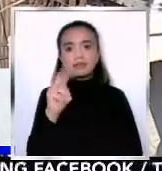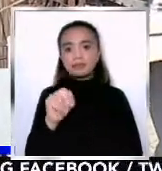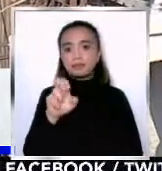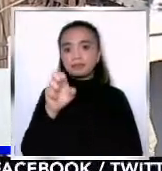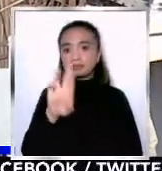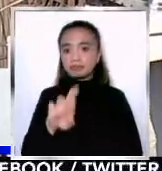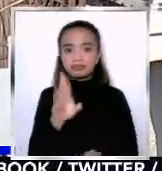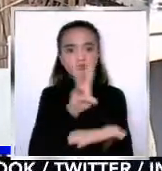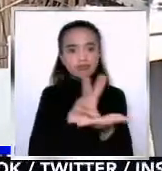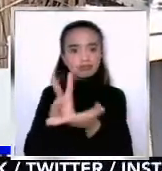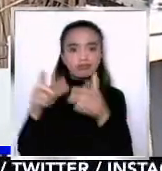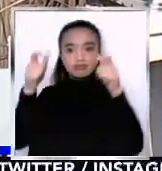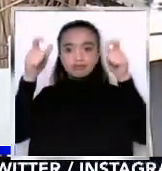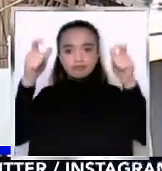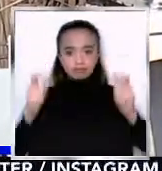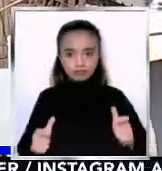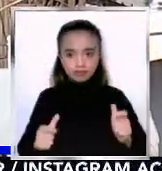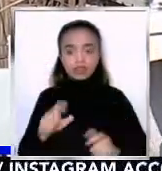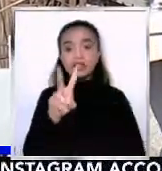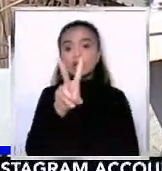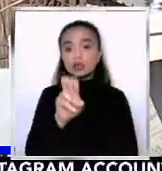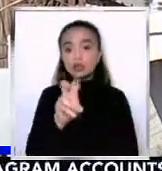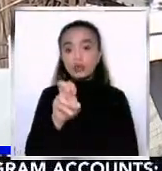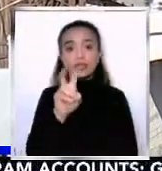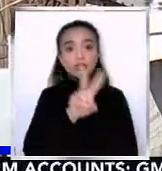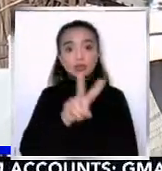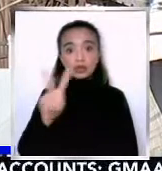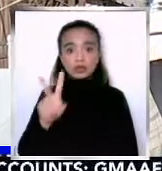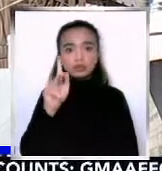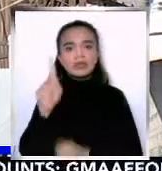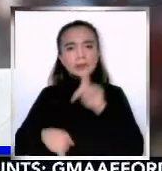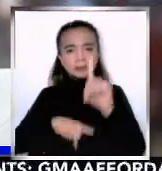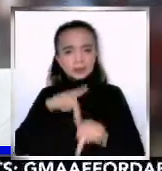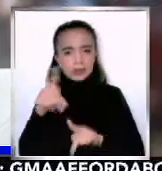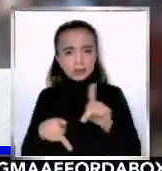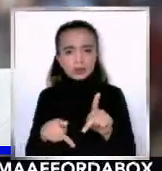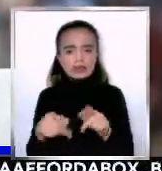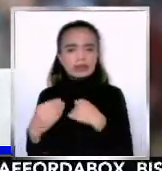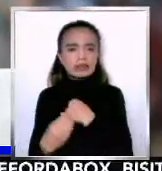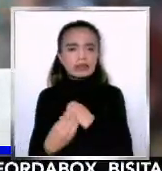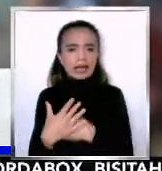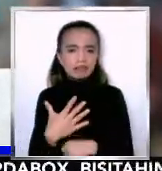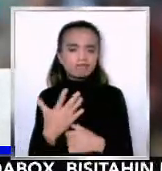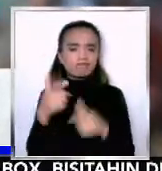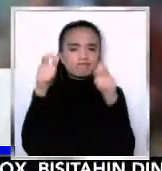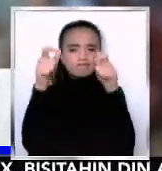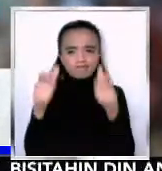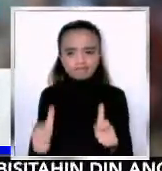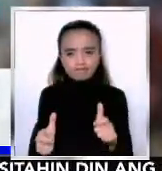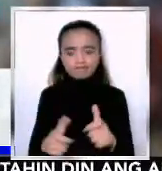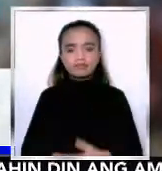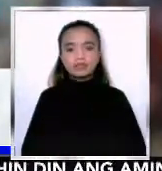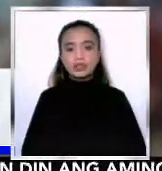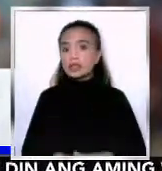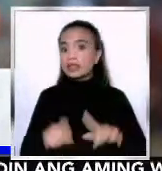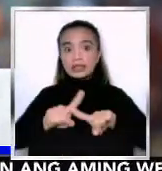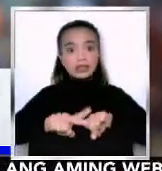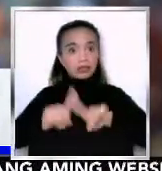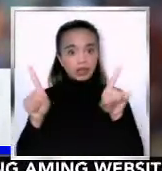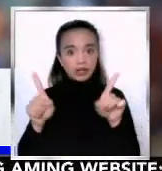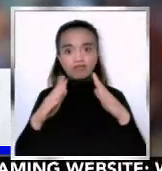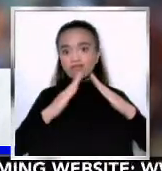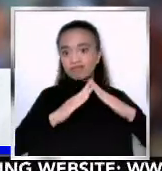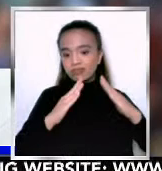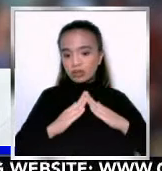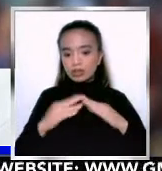lockdown. 222 na individual umano ang apektado sa lockdown na ito. Iba pa raw ito sa mga households o compound na nagdesisyon